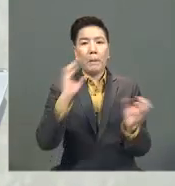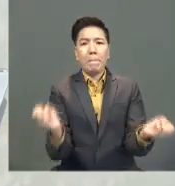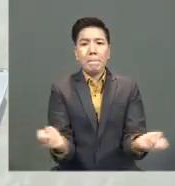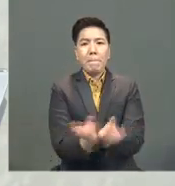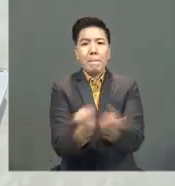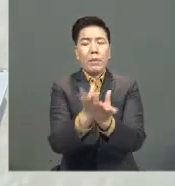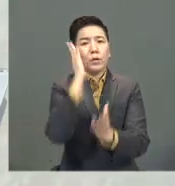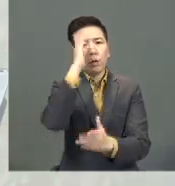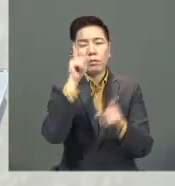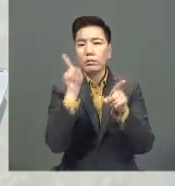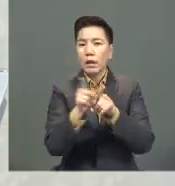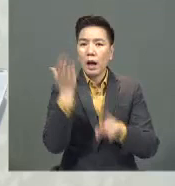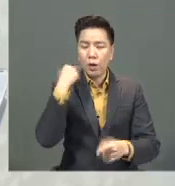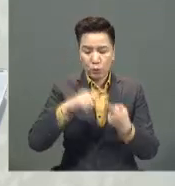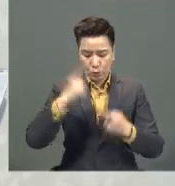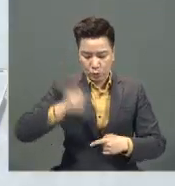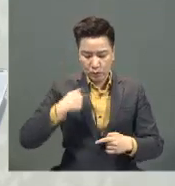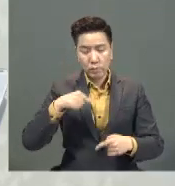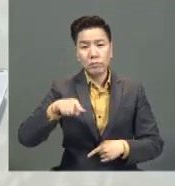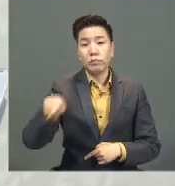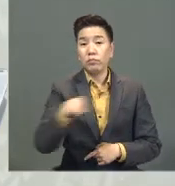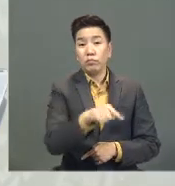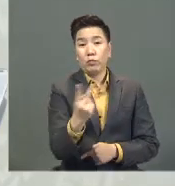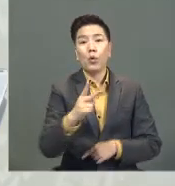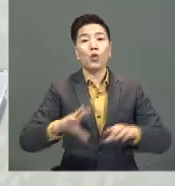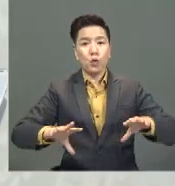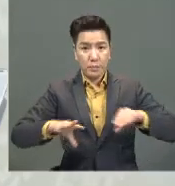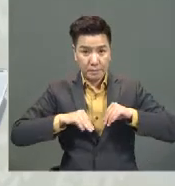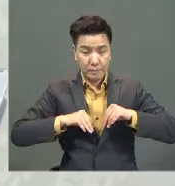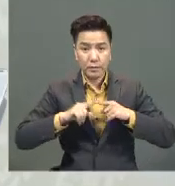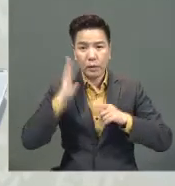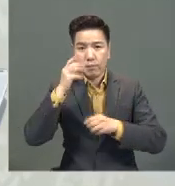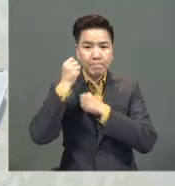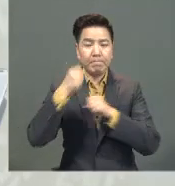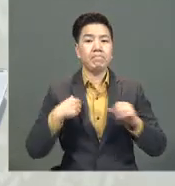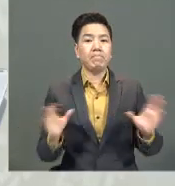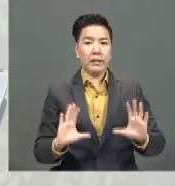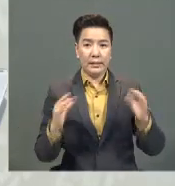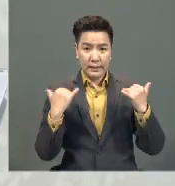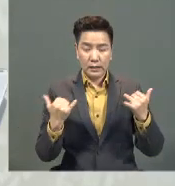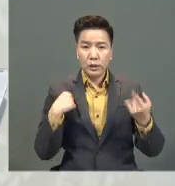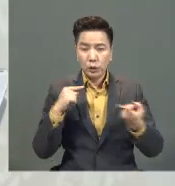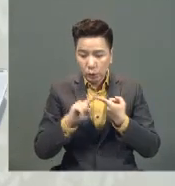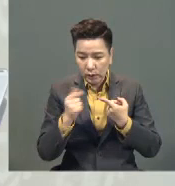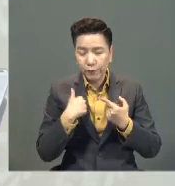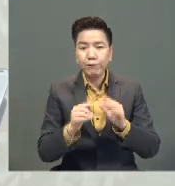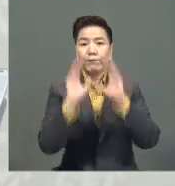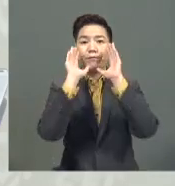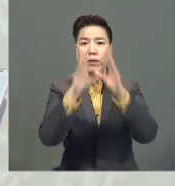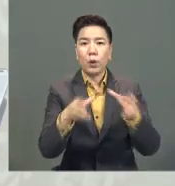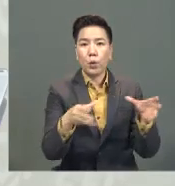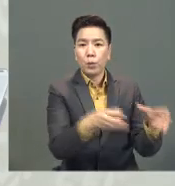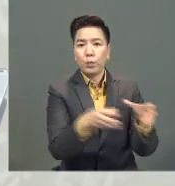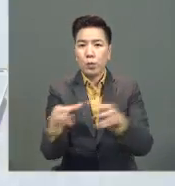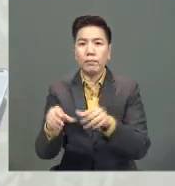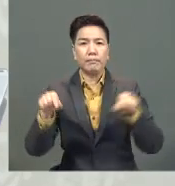ามันก็จะกลับสู่ที่เดิมอีกนั่นแหละซึ่งเขารับปากนะครับว่าจะไม่ออกมาเคลื่อนไหวใดๆนะครับอันนี้ก็ต้องฝากไปถึงกลุ่มชุมนุมอีกข้